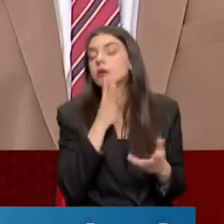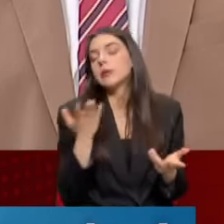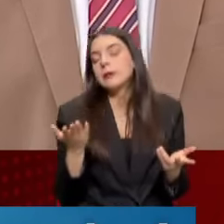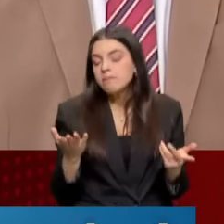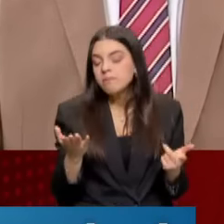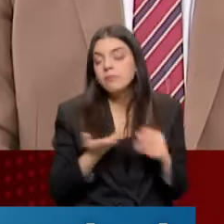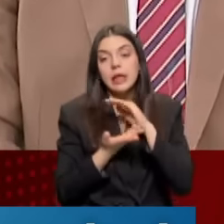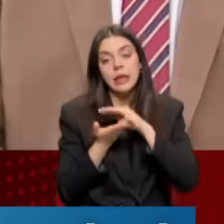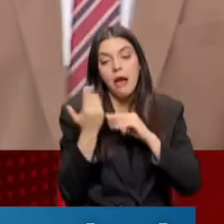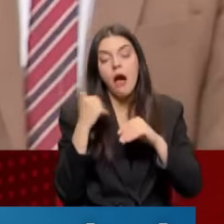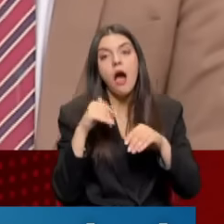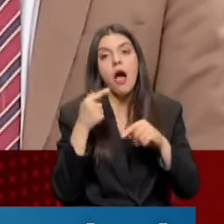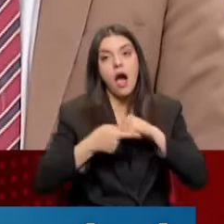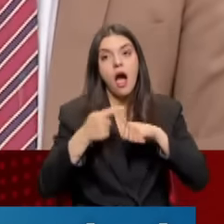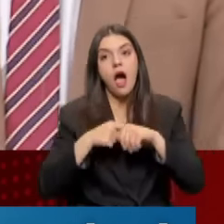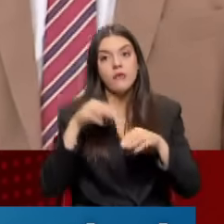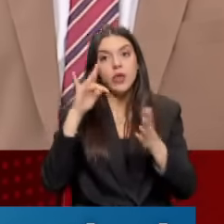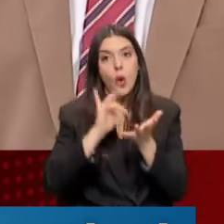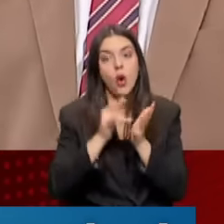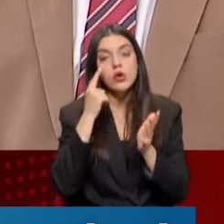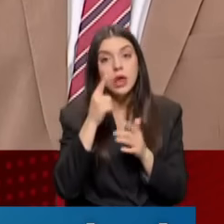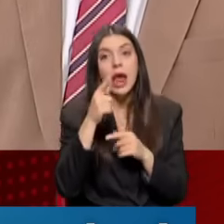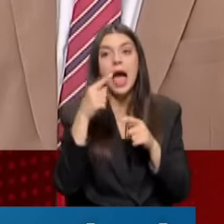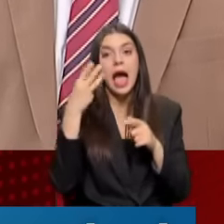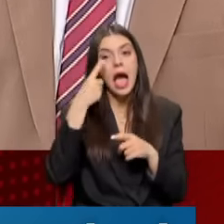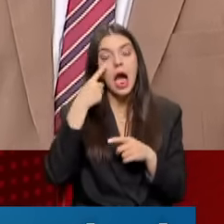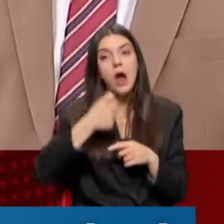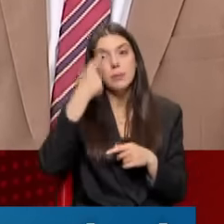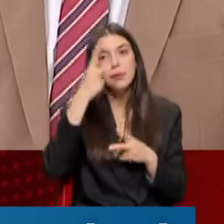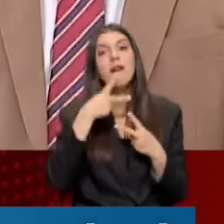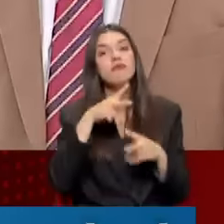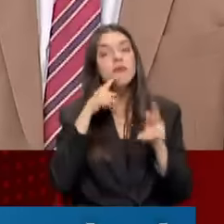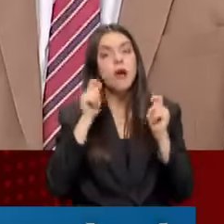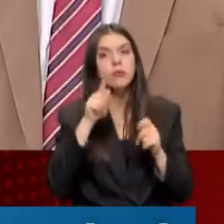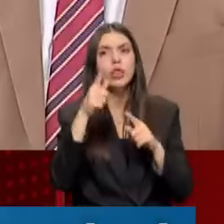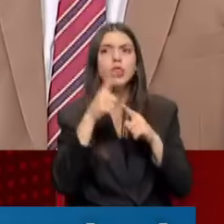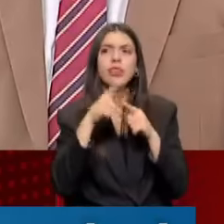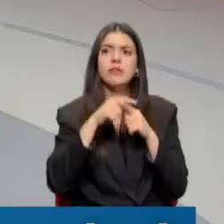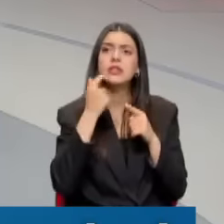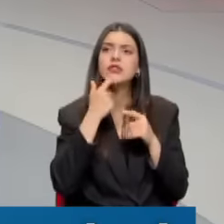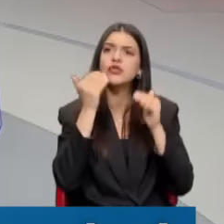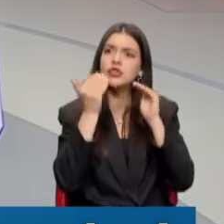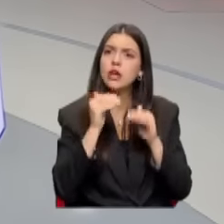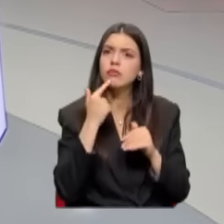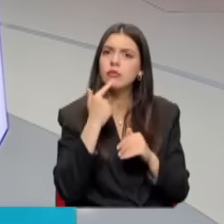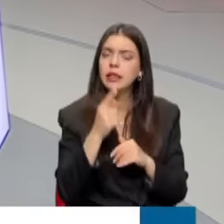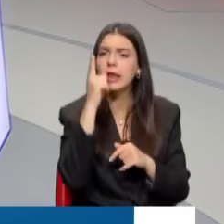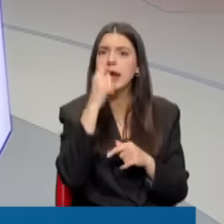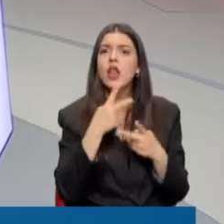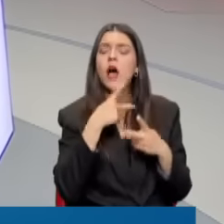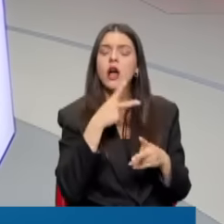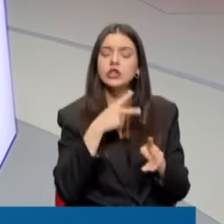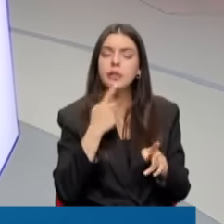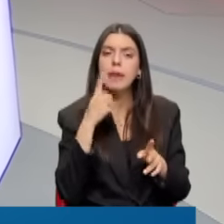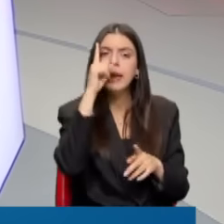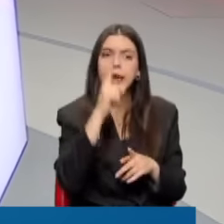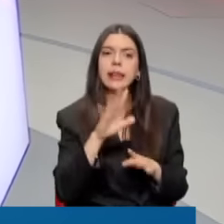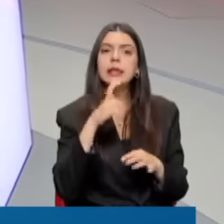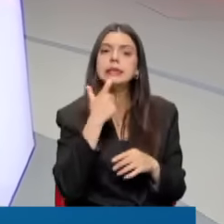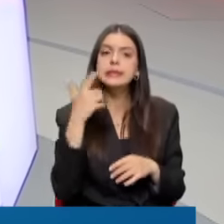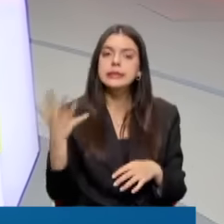hafta ortasında Erdoğan bir açıklama yaptı nüfusumuz yaşlanıyor şeklinde Bu konuyla ilgili yaptığı ilk açıklama değildi bu konuyla ilgili